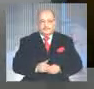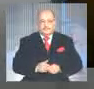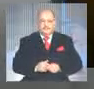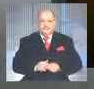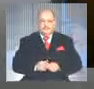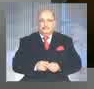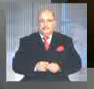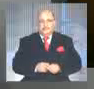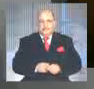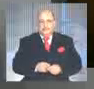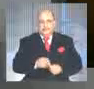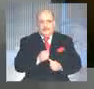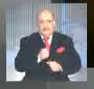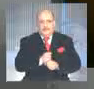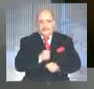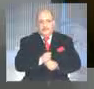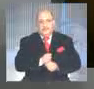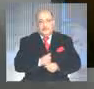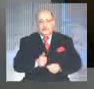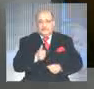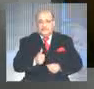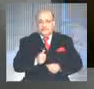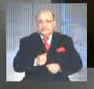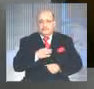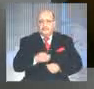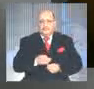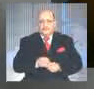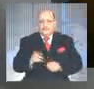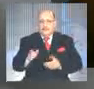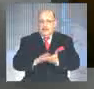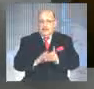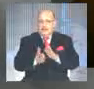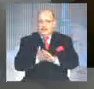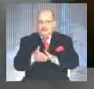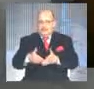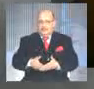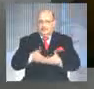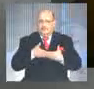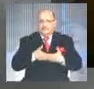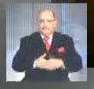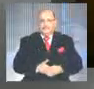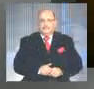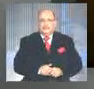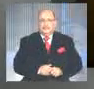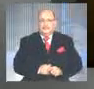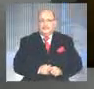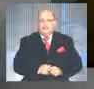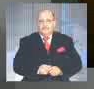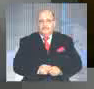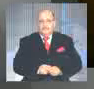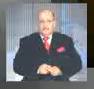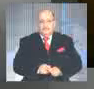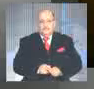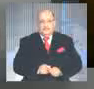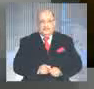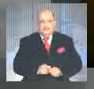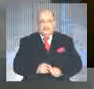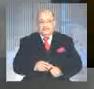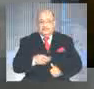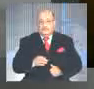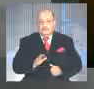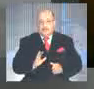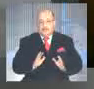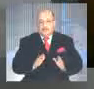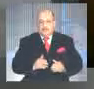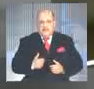في تجيني معناها ظروف لكن الحمد لله يعاونوا في أخواتي وأهلي الحمد